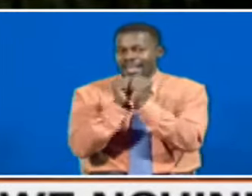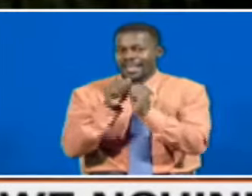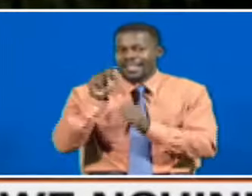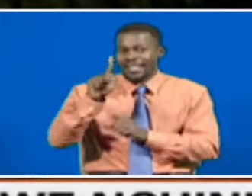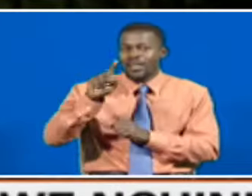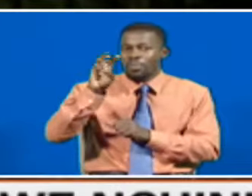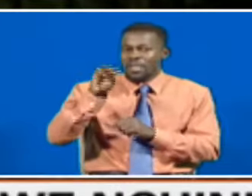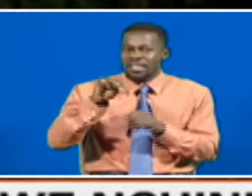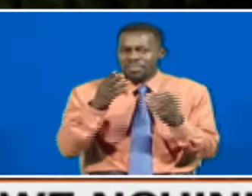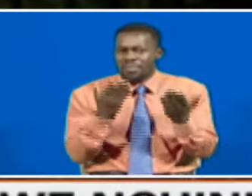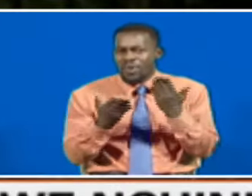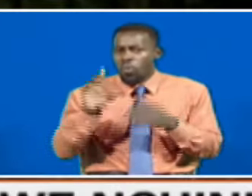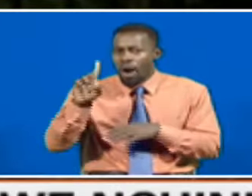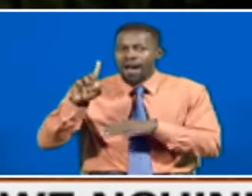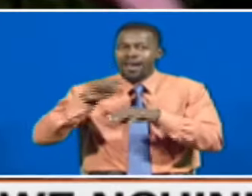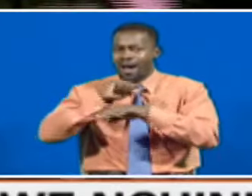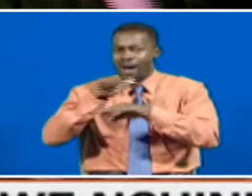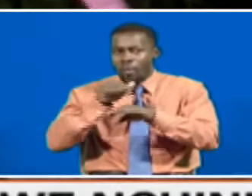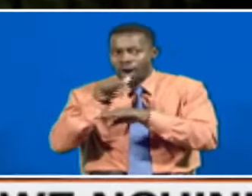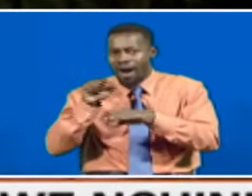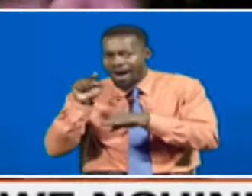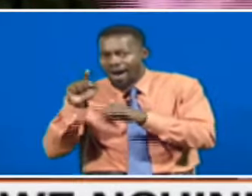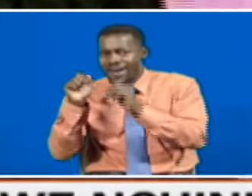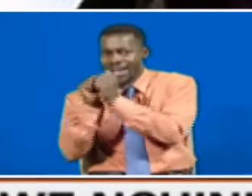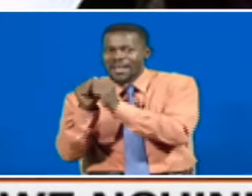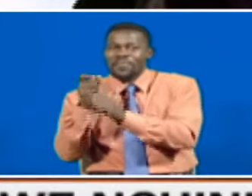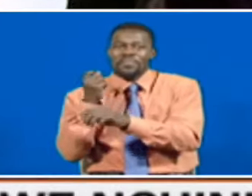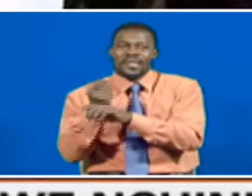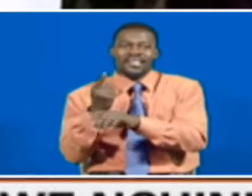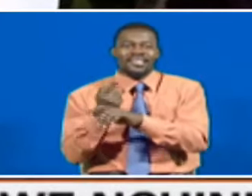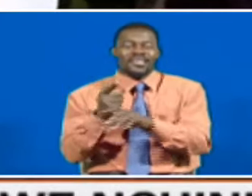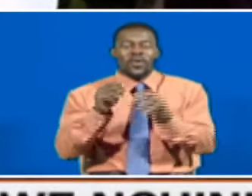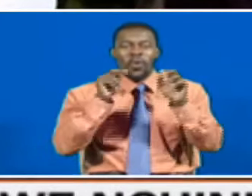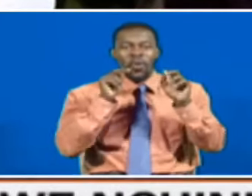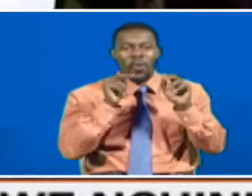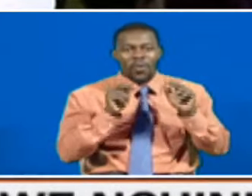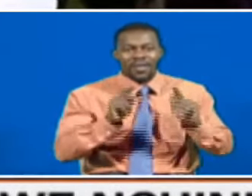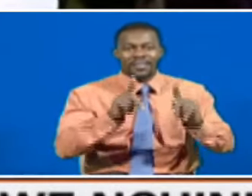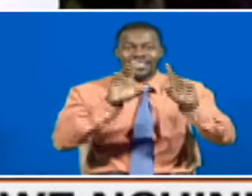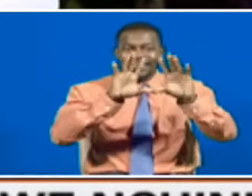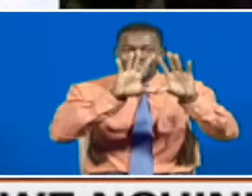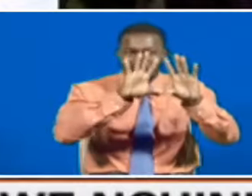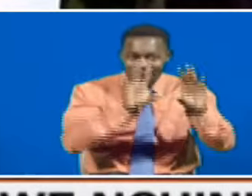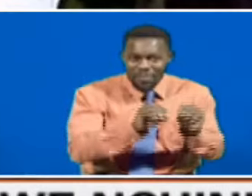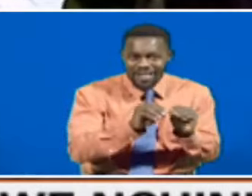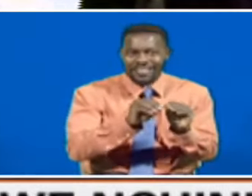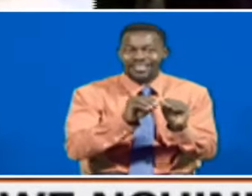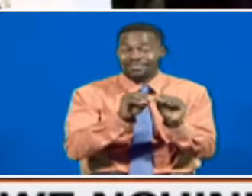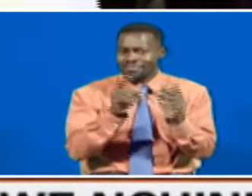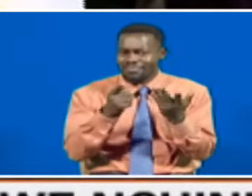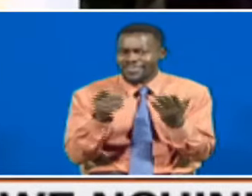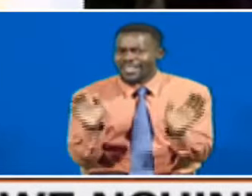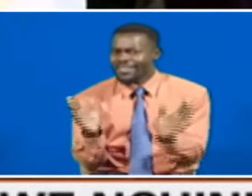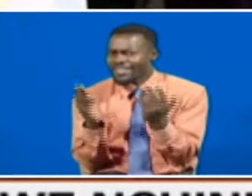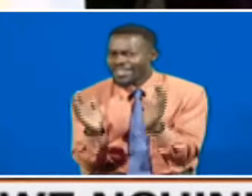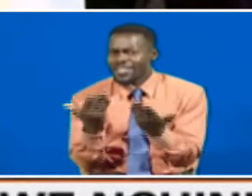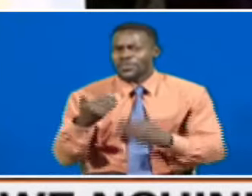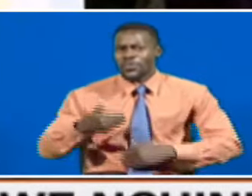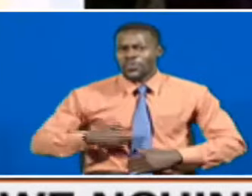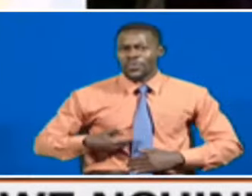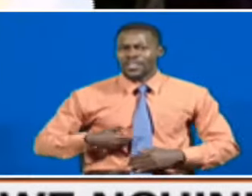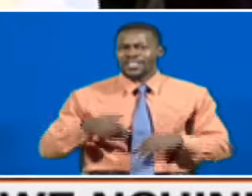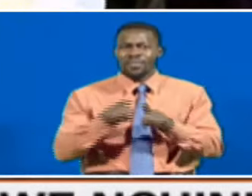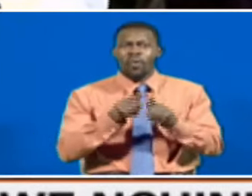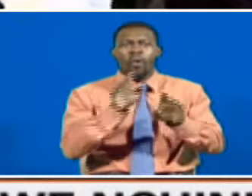na 10 minutes. Bila shaka, neno lako la mwisho kwa watazamaji hususan vijana na watu wote ambao umri wao umefika